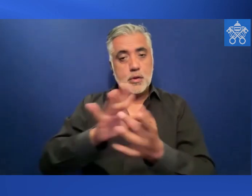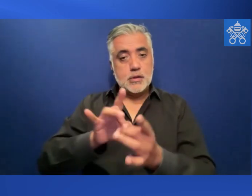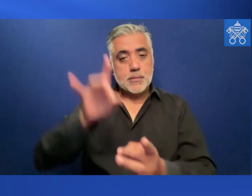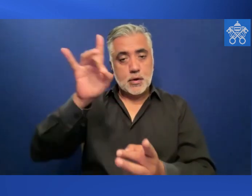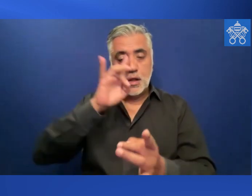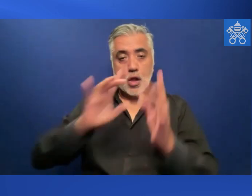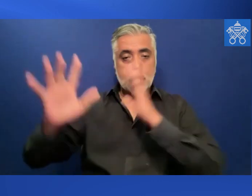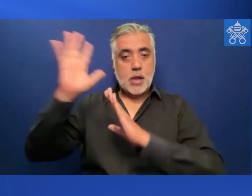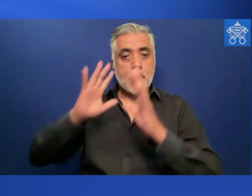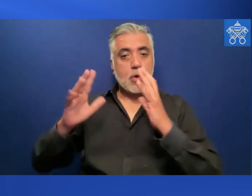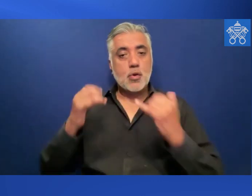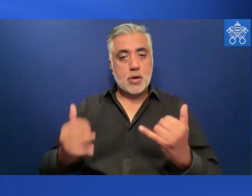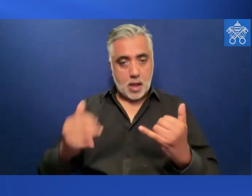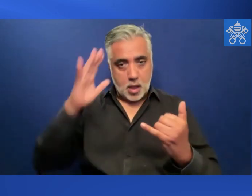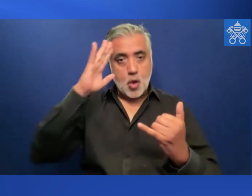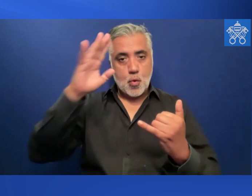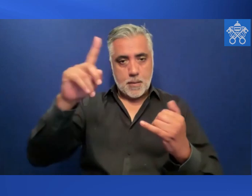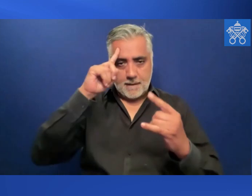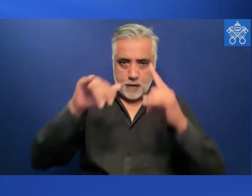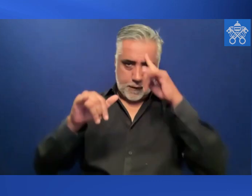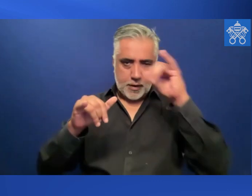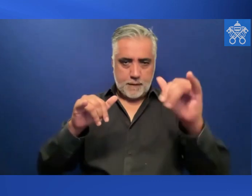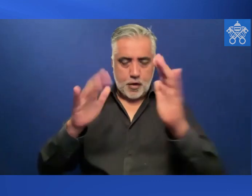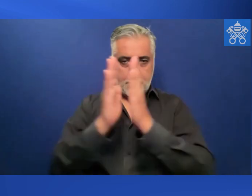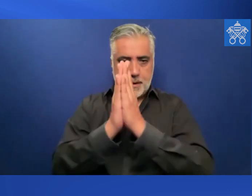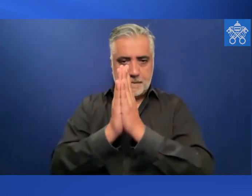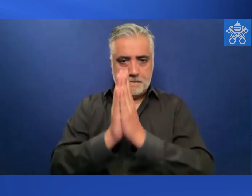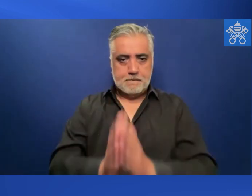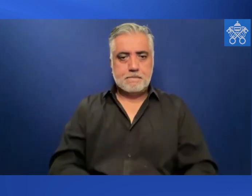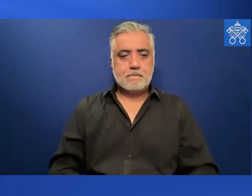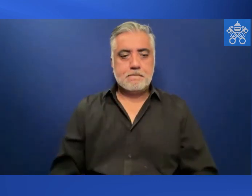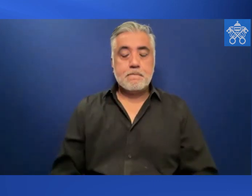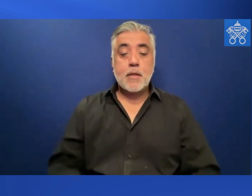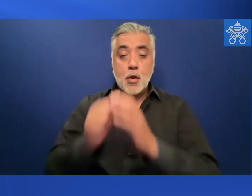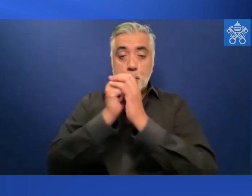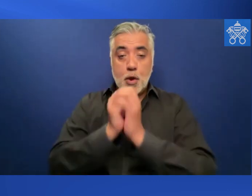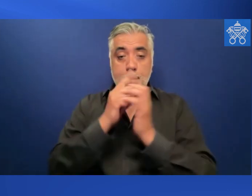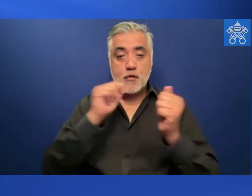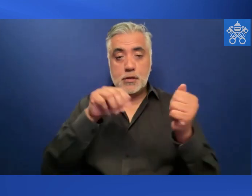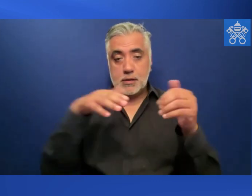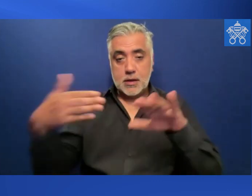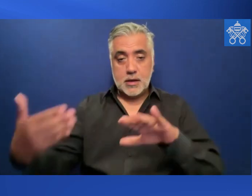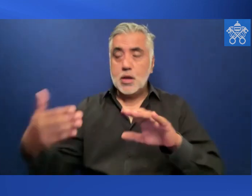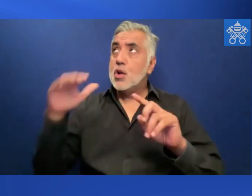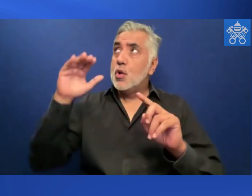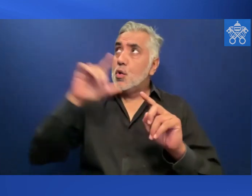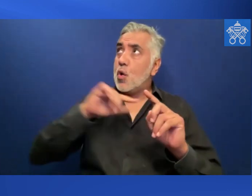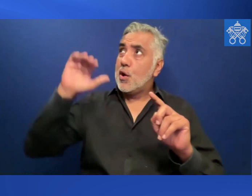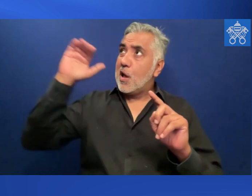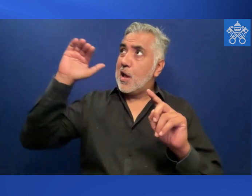et semper, et in saecula saeculorum. Amen. Pro fidelibus defuntis, requiem aeternam dona eis